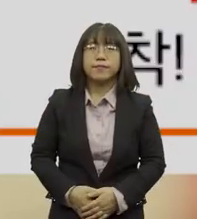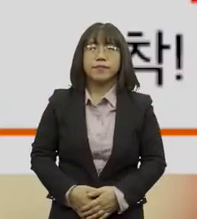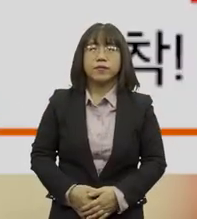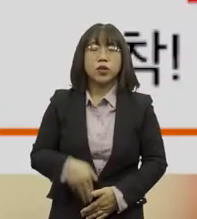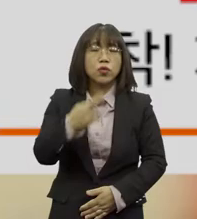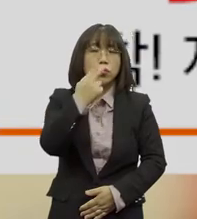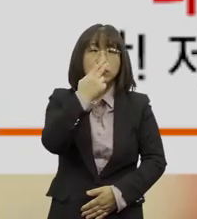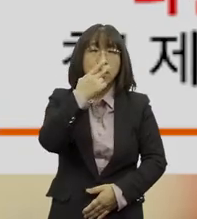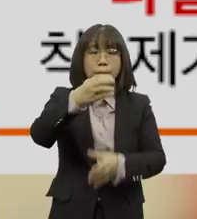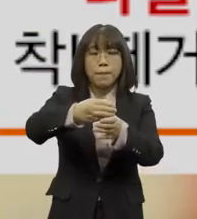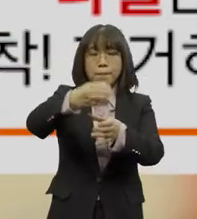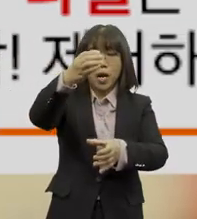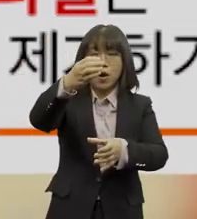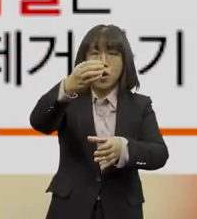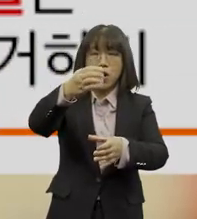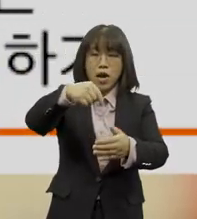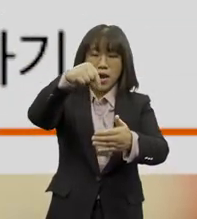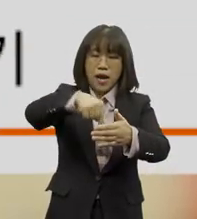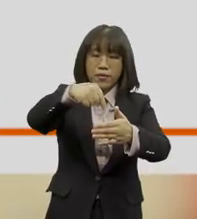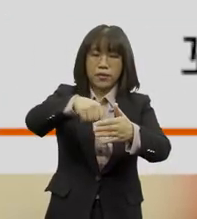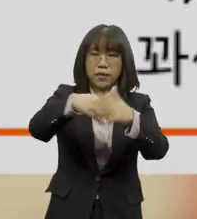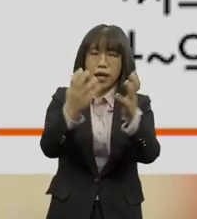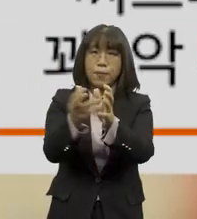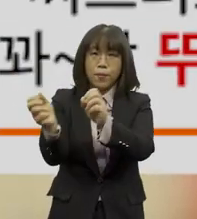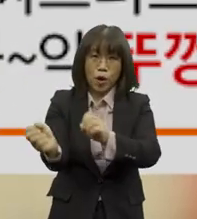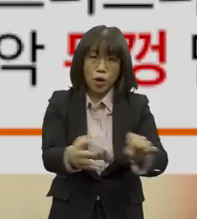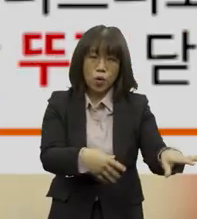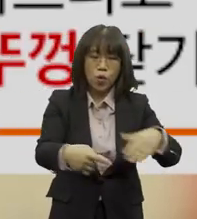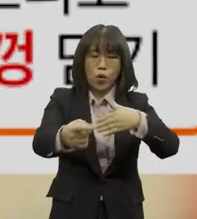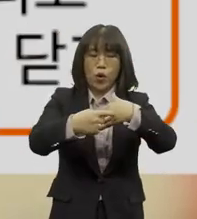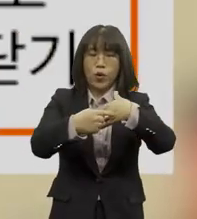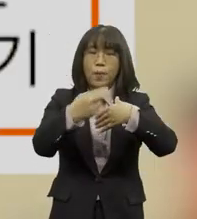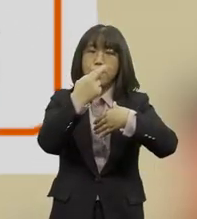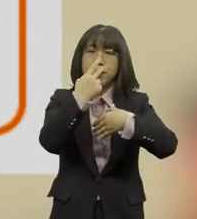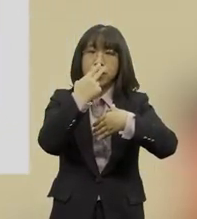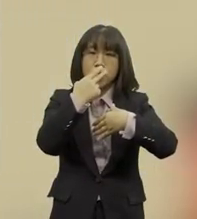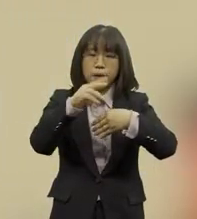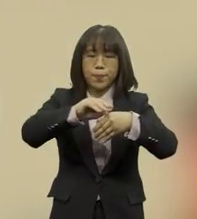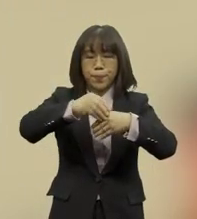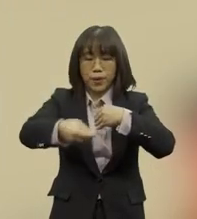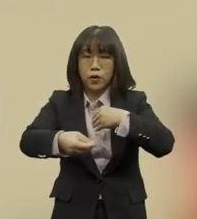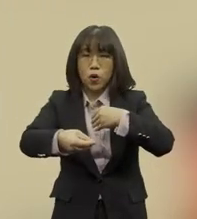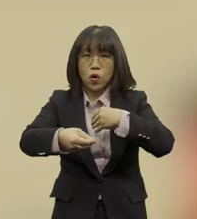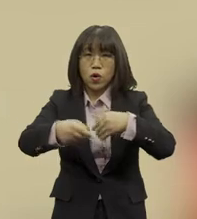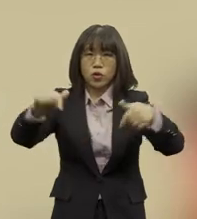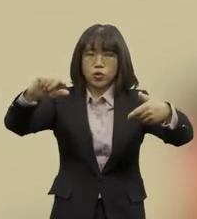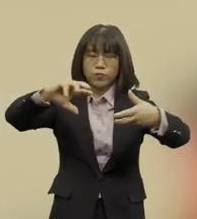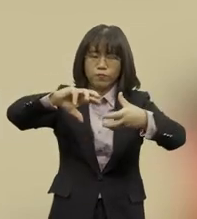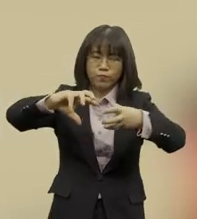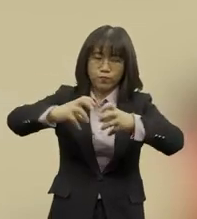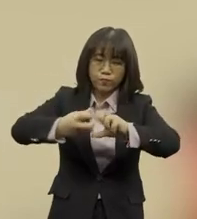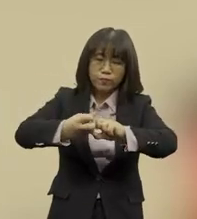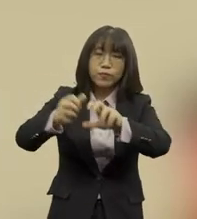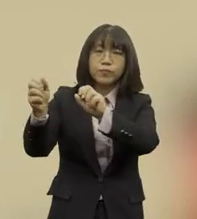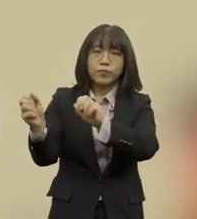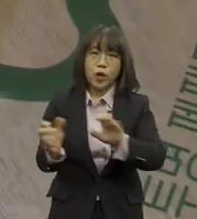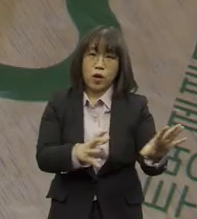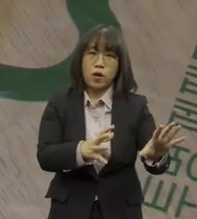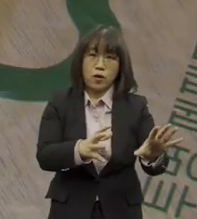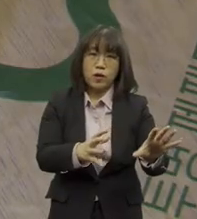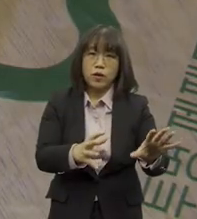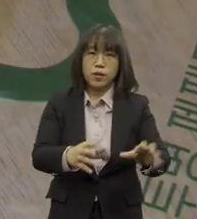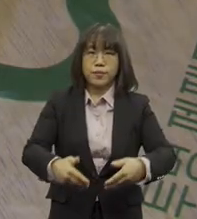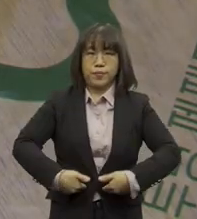투명 페트병은 내용물을 다 비운 후 겉에 있는 비닐 a lg 를 제거하고 부피를 줄이기 위해 찍으러 트린 뒤